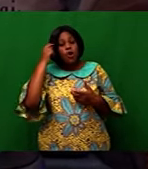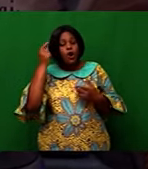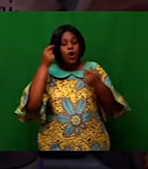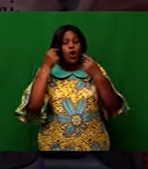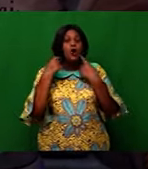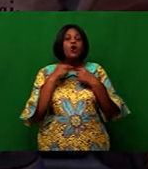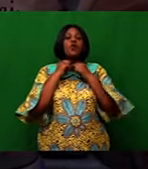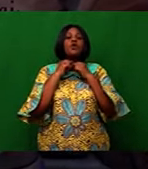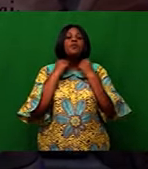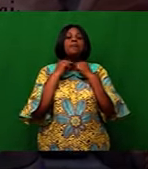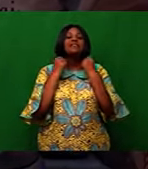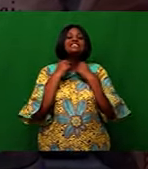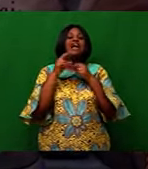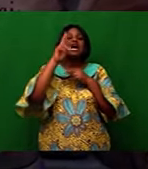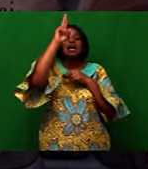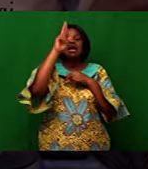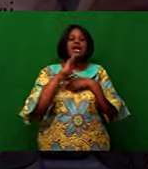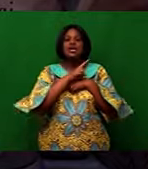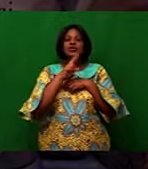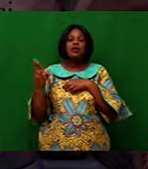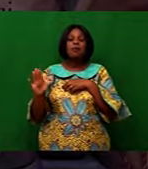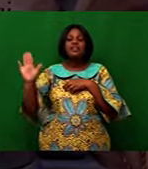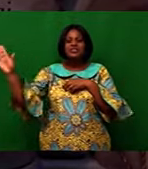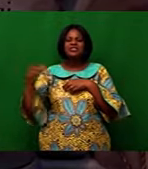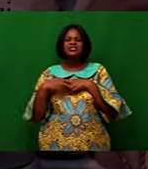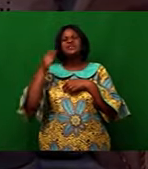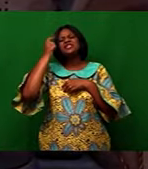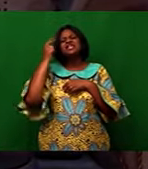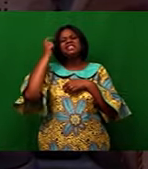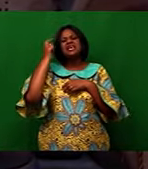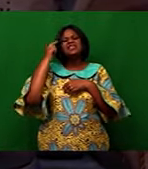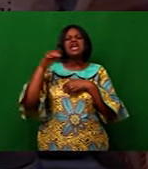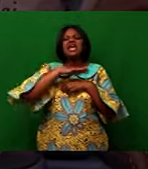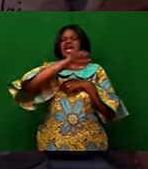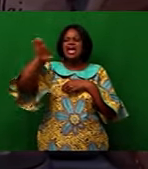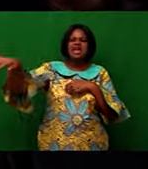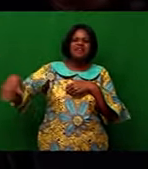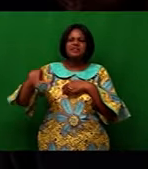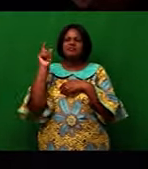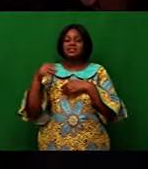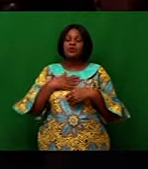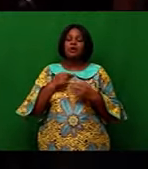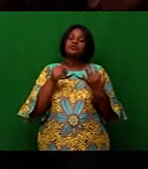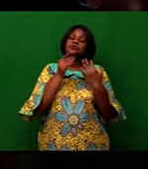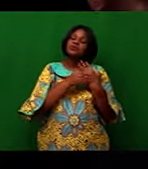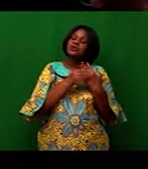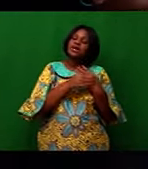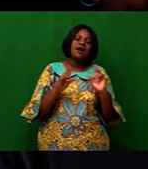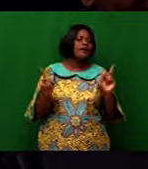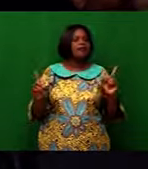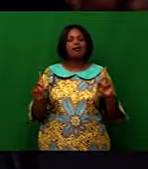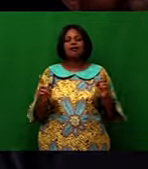munozviziva ndokune dzimwe nhamba ikoko saka ngatiregei kungofunga kuti munhu wese akamirira kuroorwa kana kuti